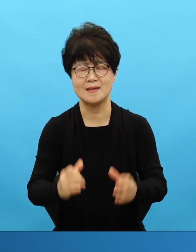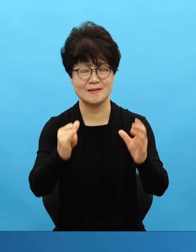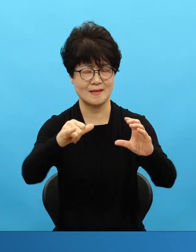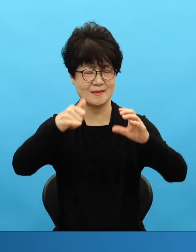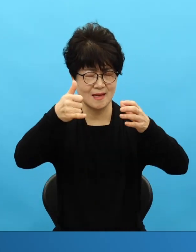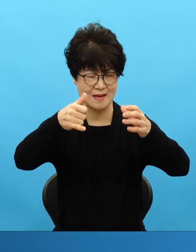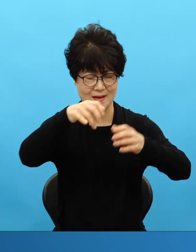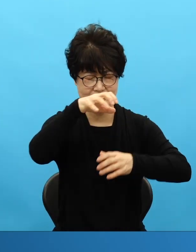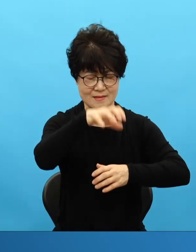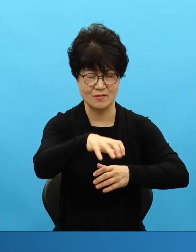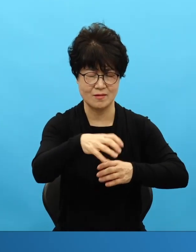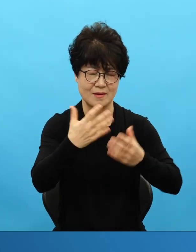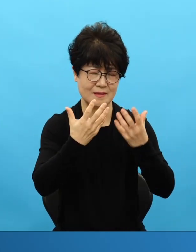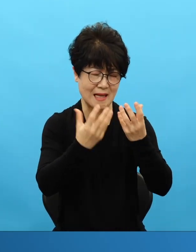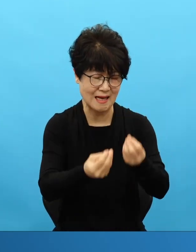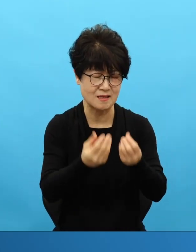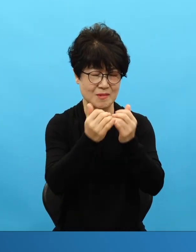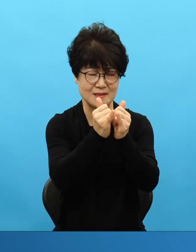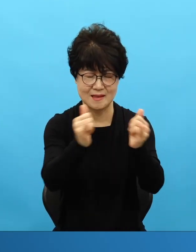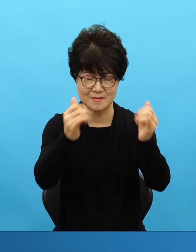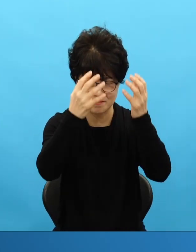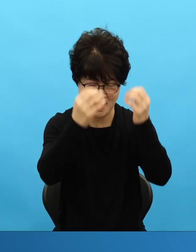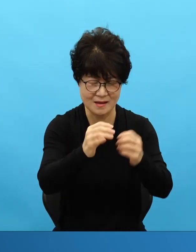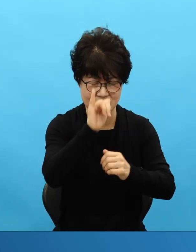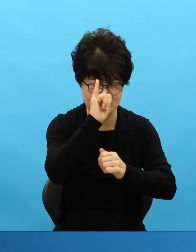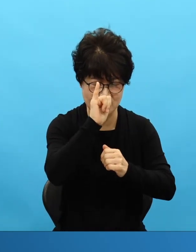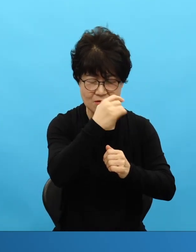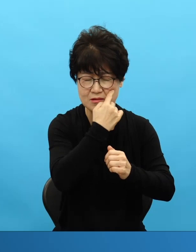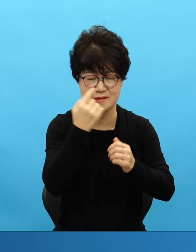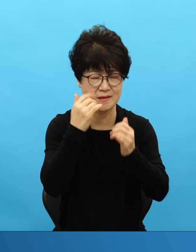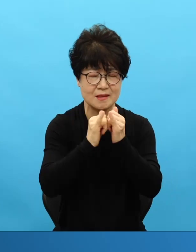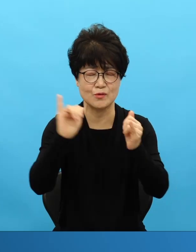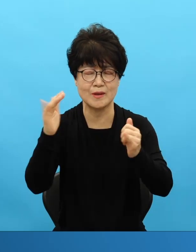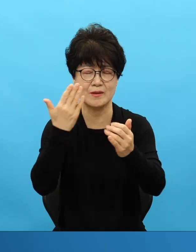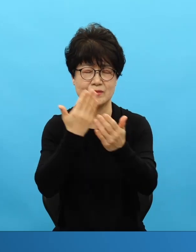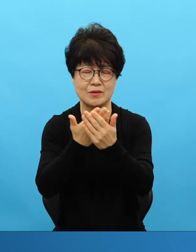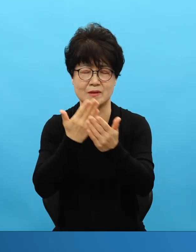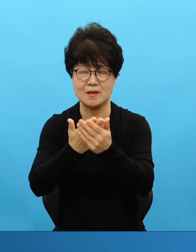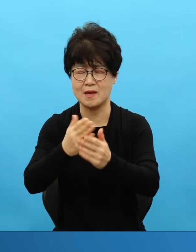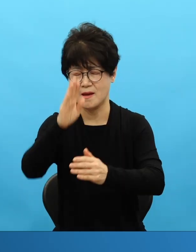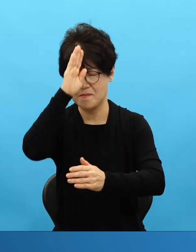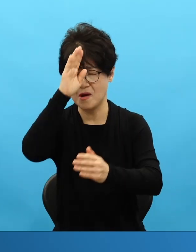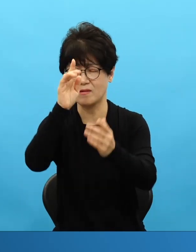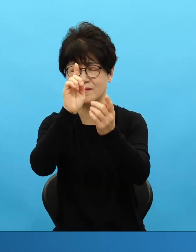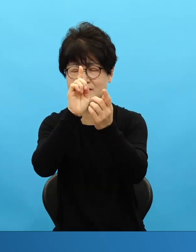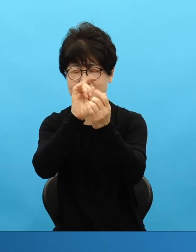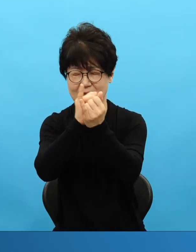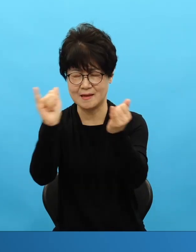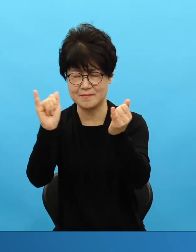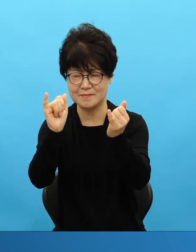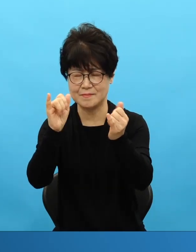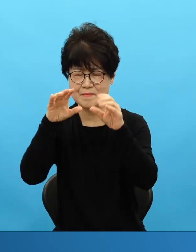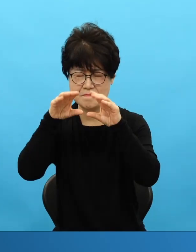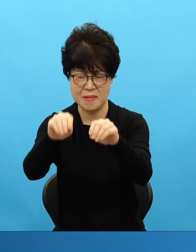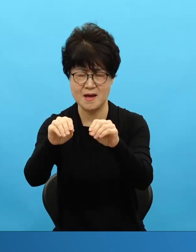살리는 증인이 되게 해 주옵소서. 병든자 세우는 증인이 되게 해 주옵소서.